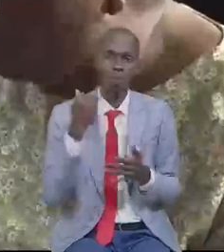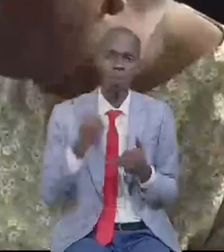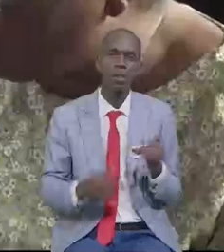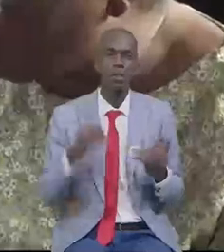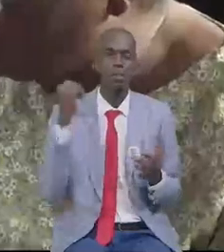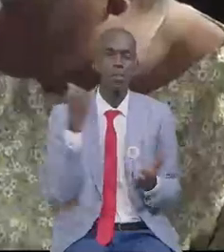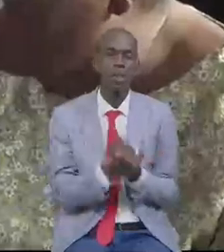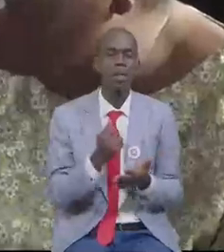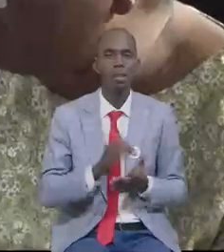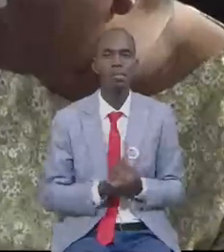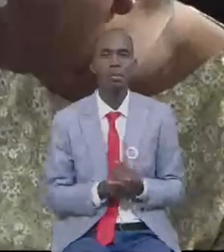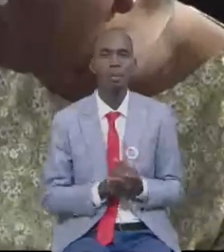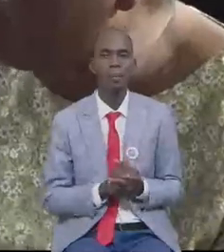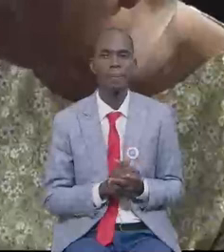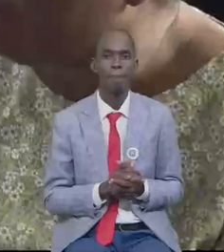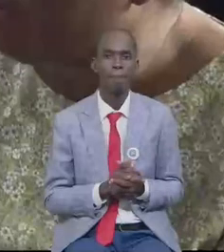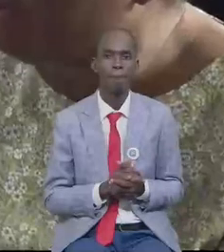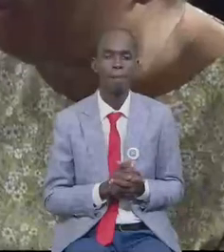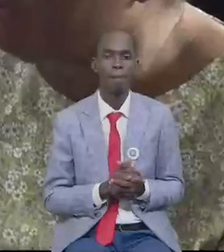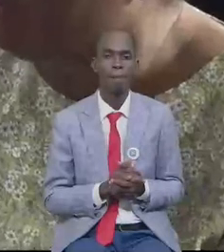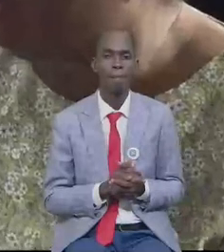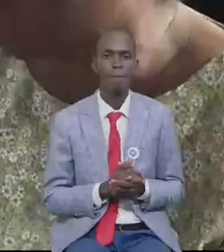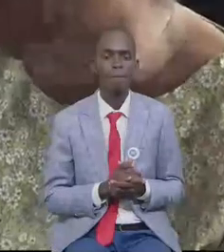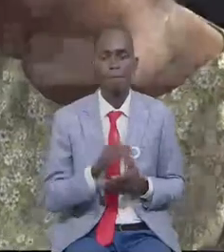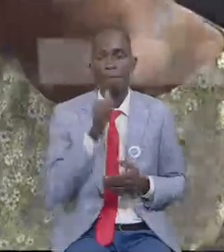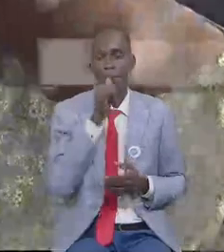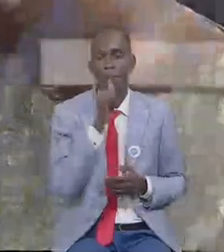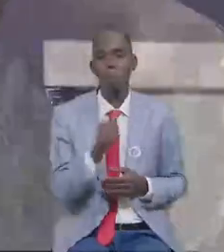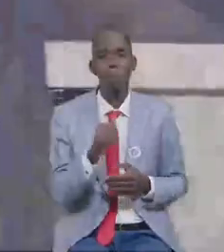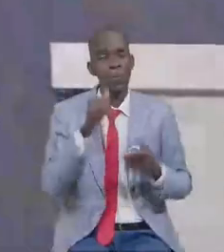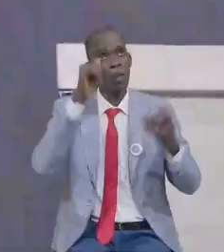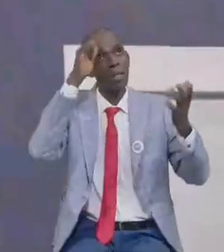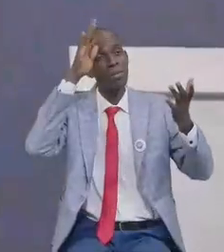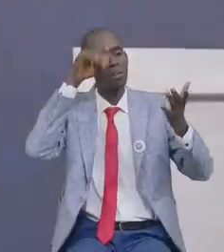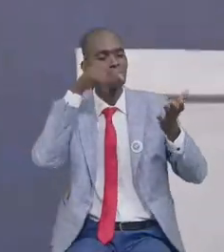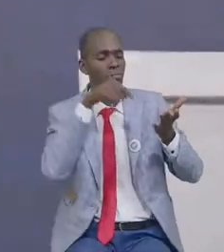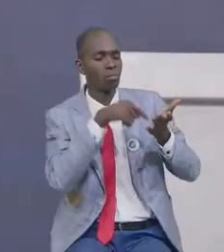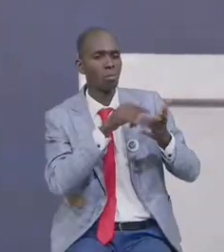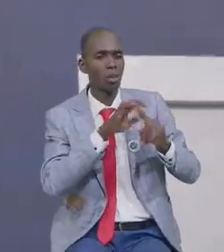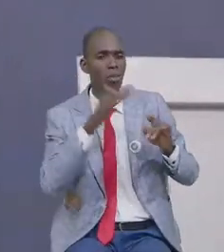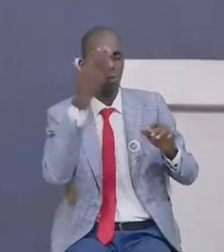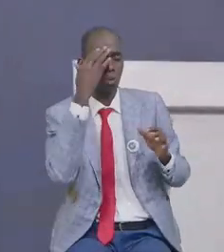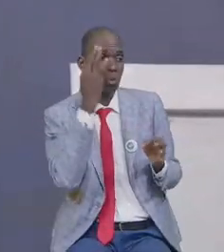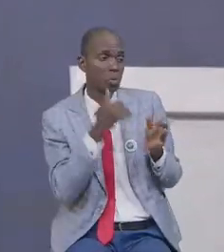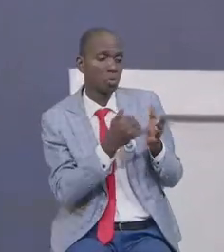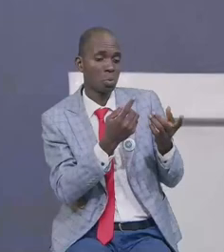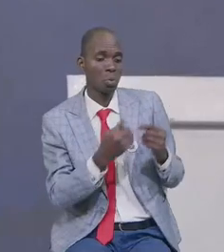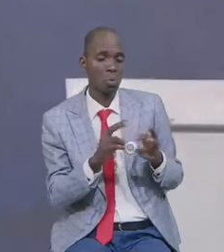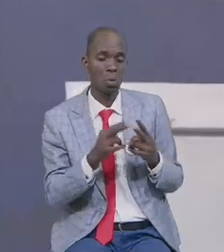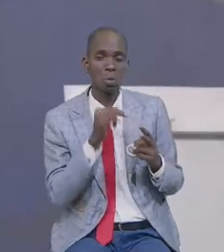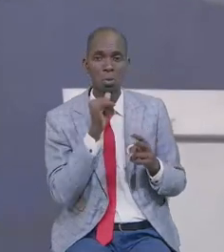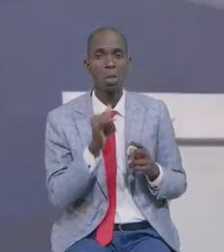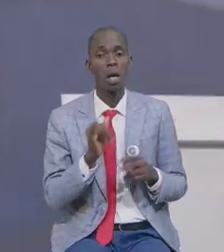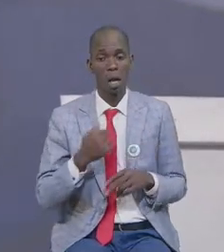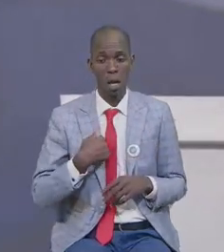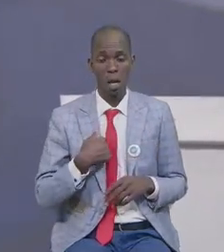l'espérance. J'espère ceci, mais je ne sais pas. D'où est-ce que ça va venir ou pas? Moi, je sais, ça va